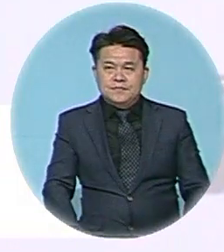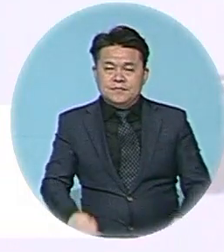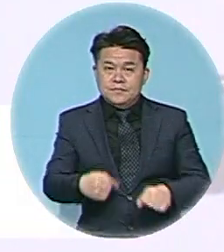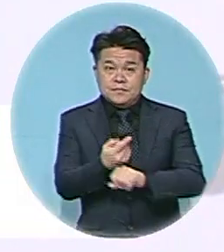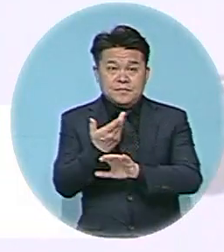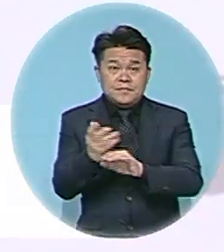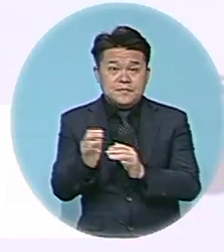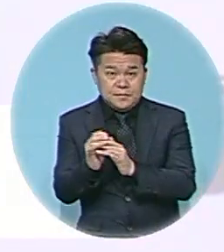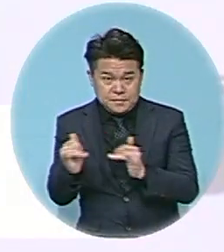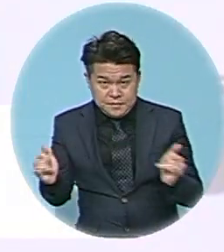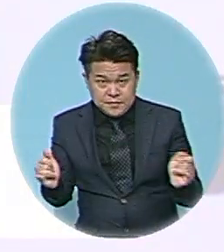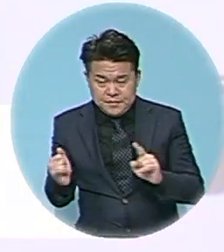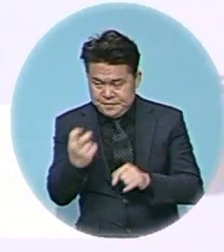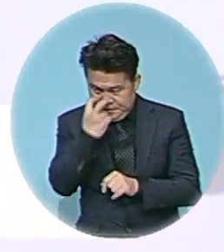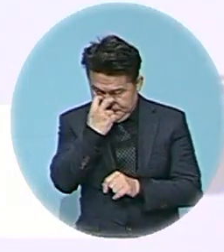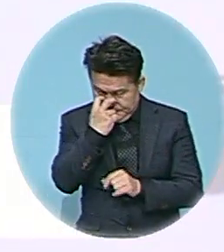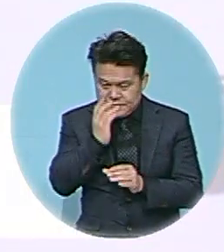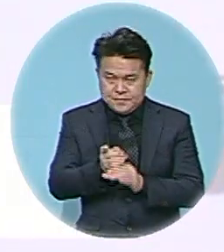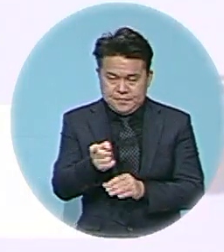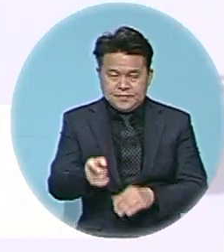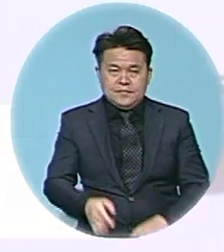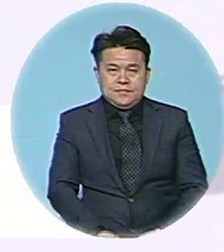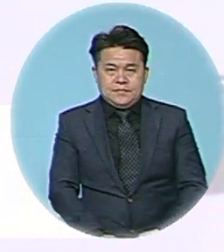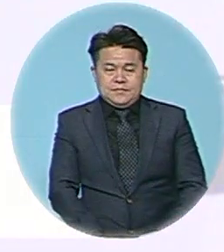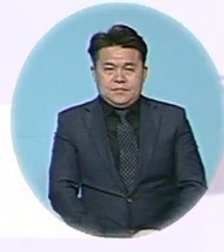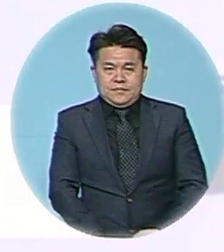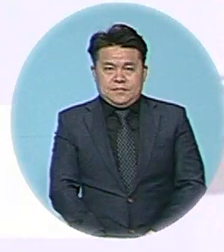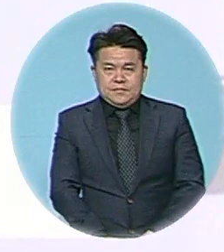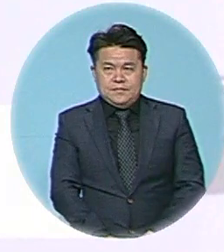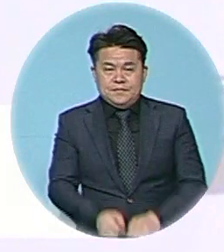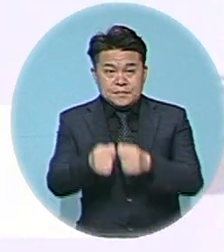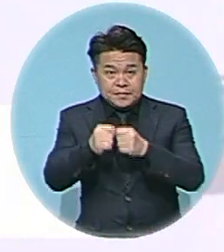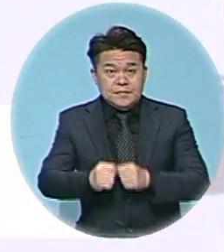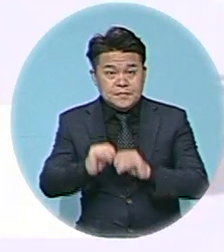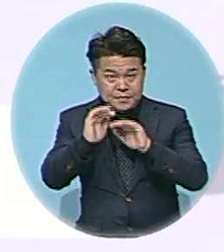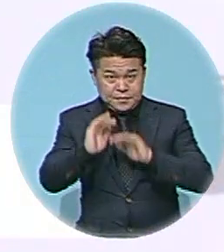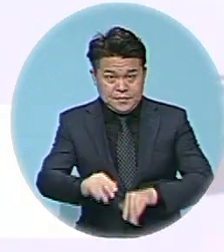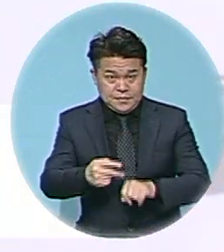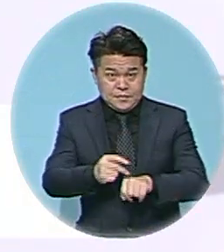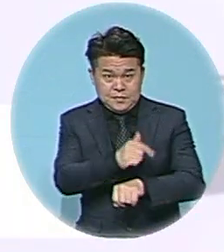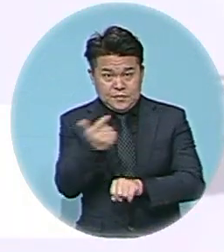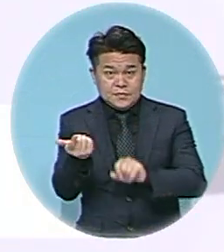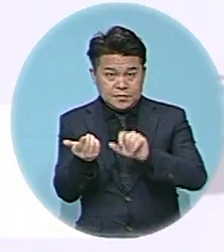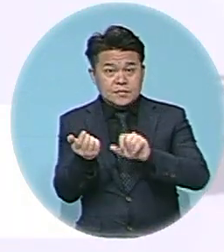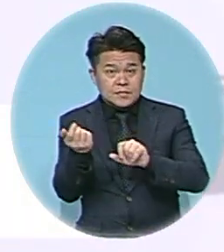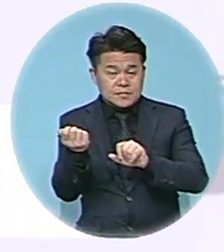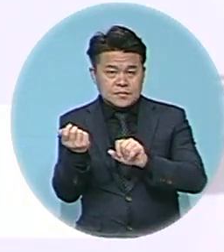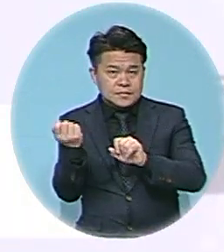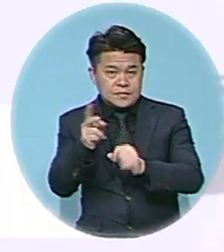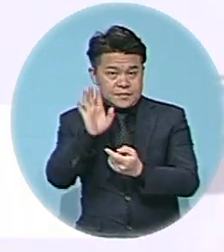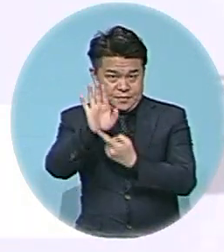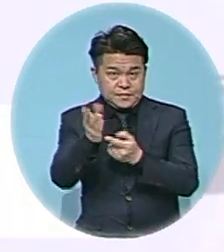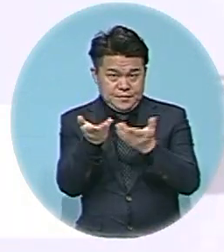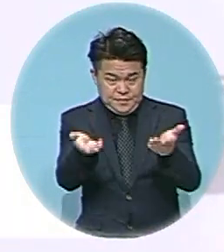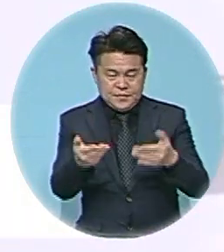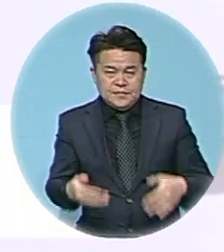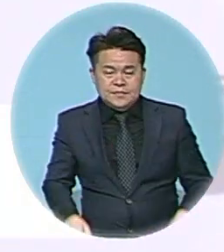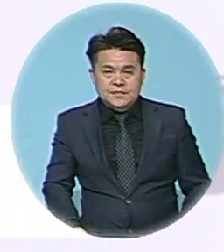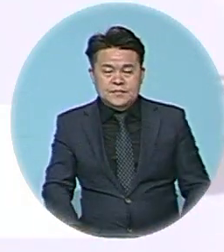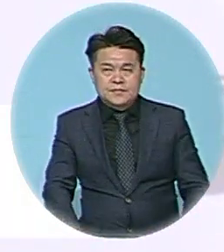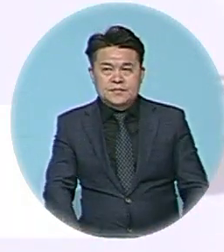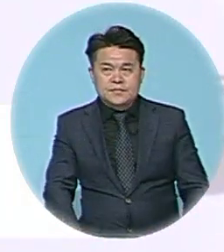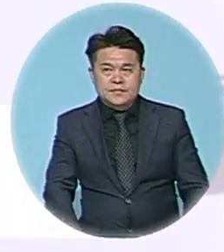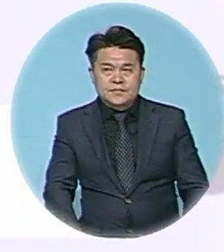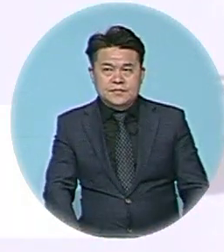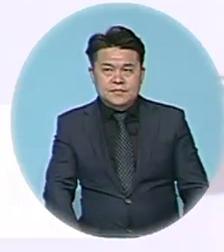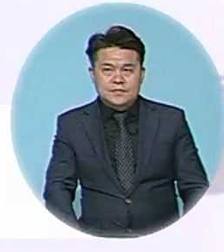이외의 직원들은 관찰 중에 있습니다. 상세한 사항은 오후 브리핑 때 추가로 설명드리도록